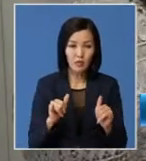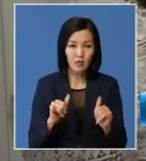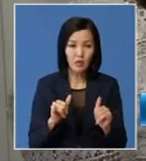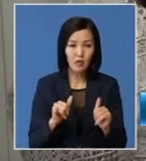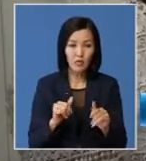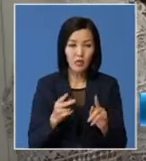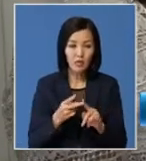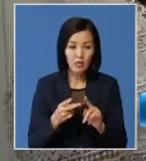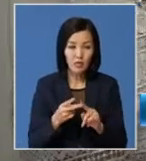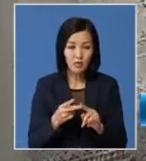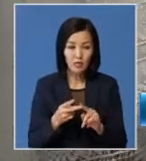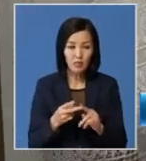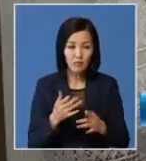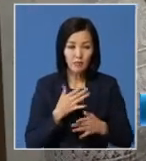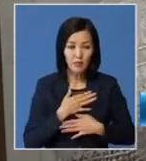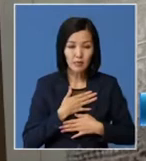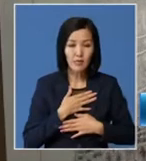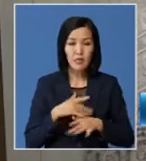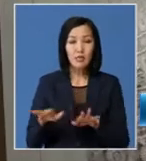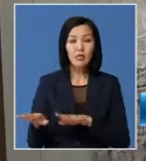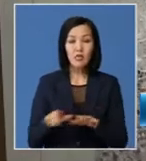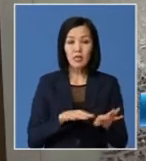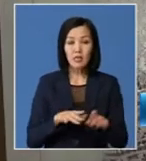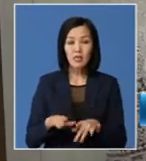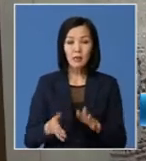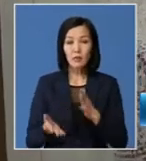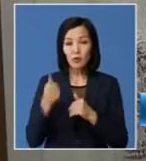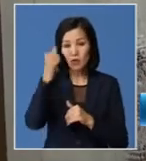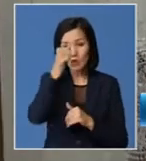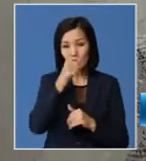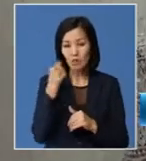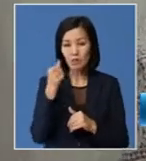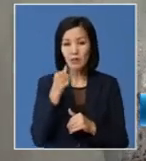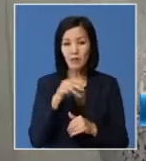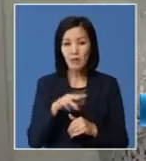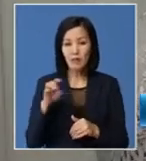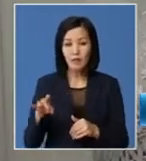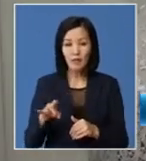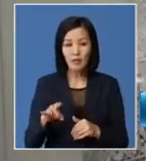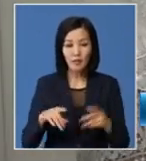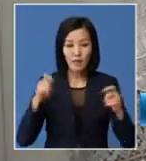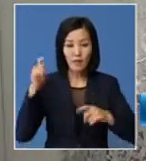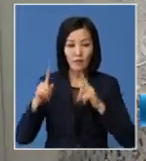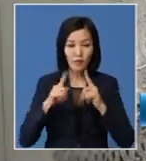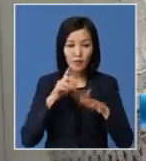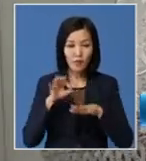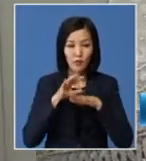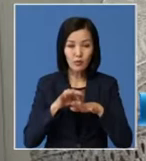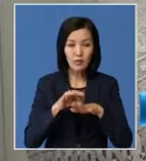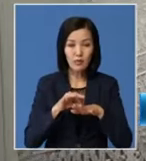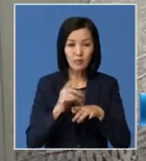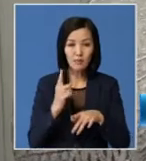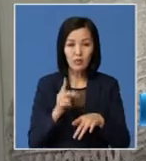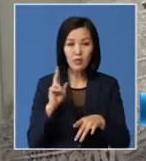біріншіден, екіншіден, біз бұндай шараны ғана емес, былтырғы өткен оқу жылында мамыр айында форум өткізгенбіз, осы бірінші қарашада